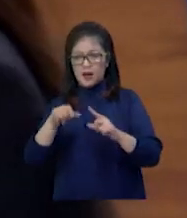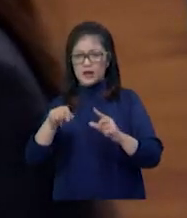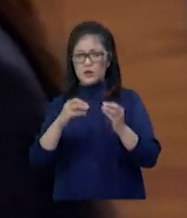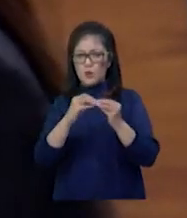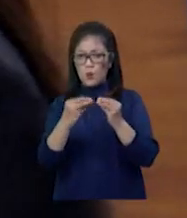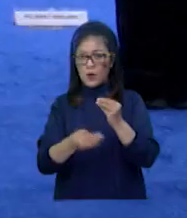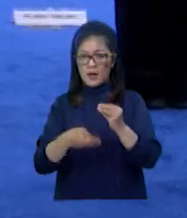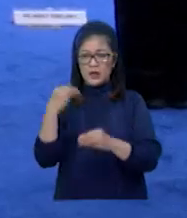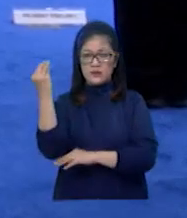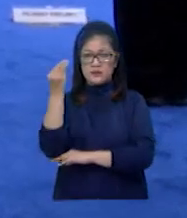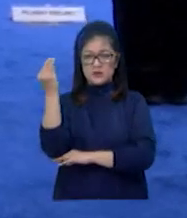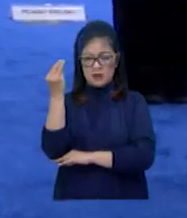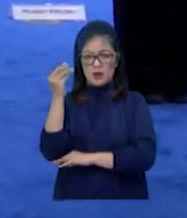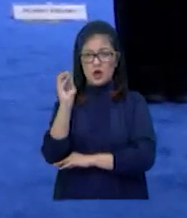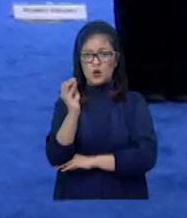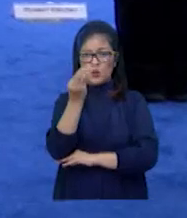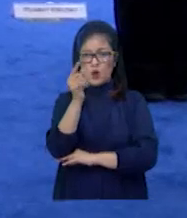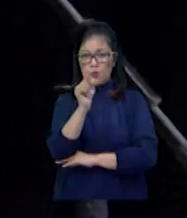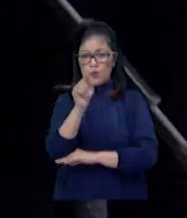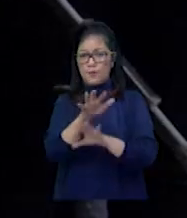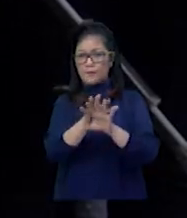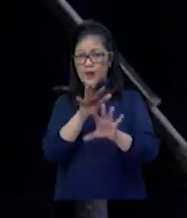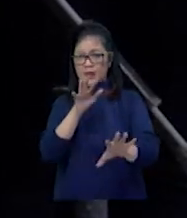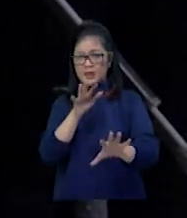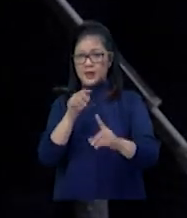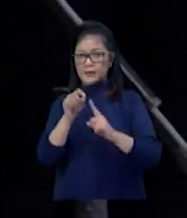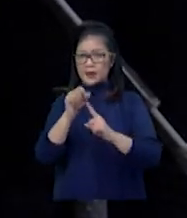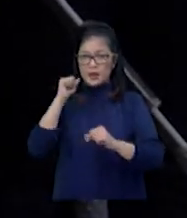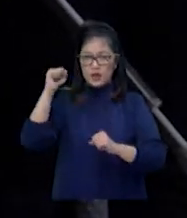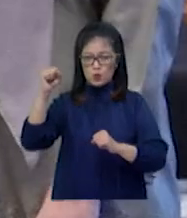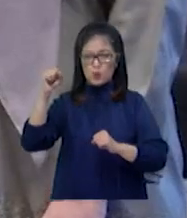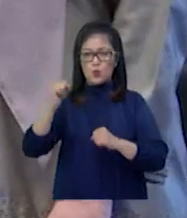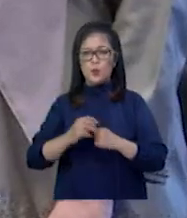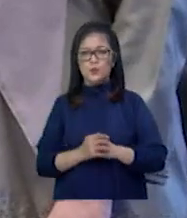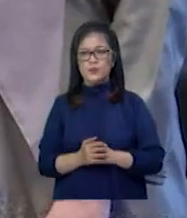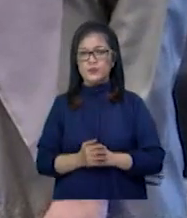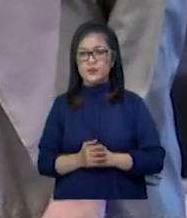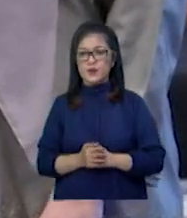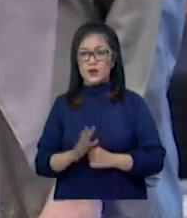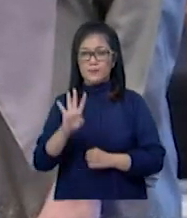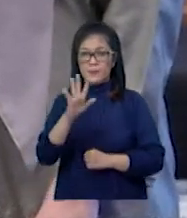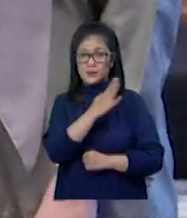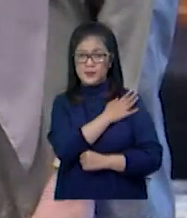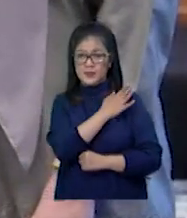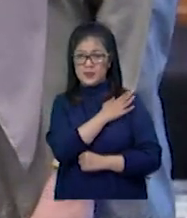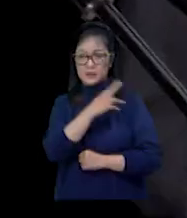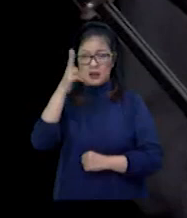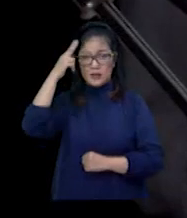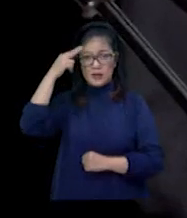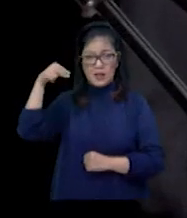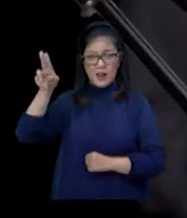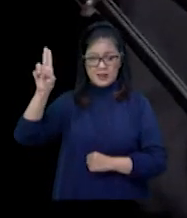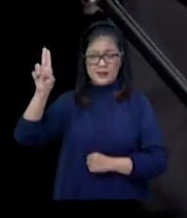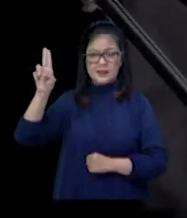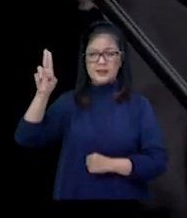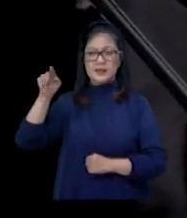Kreatif, menghadiri pelantikan 4 pejabat di lingkungan Kementerian Pariwisata dan Ekonomi Kreatif. Keempat pejabat dilantik oleh Menteri Pariwisata dan Ekonomi Kreatif